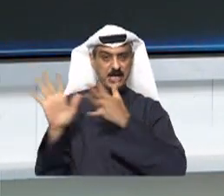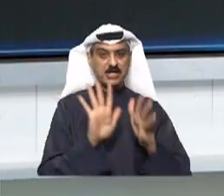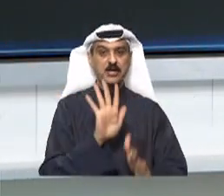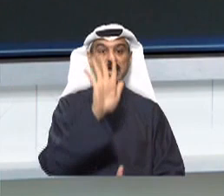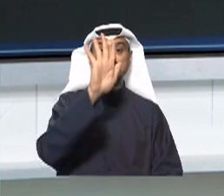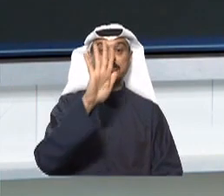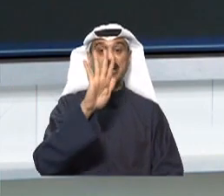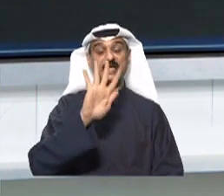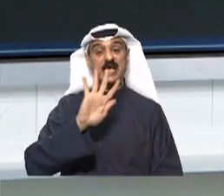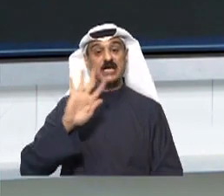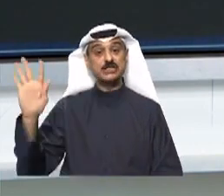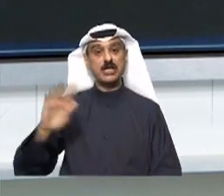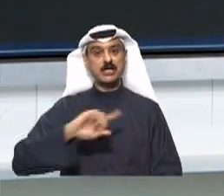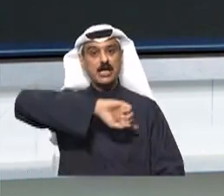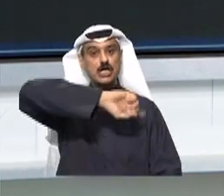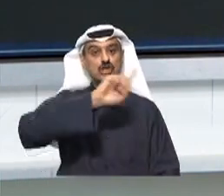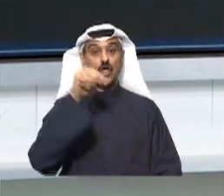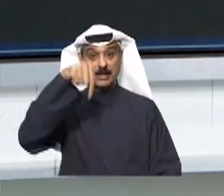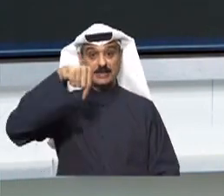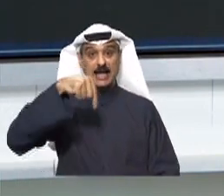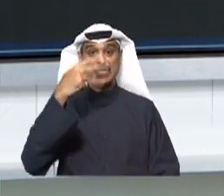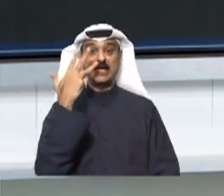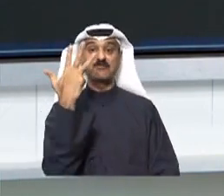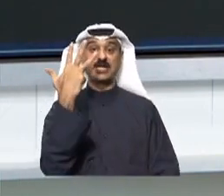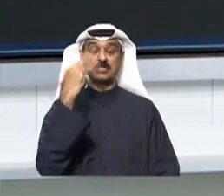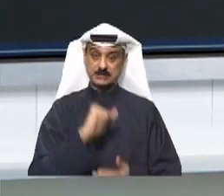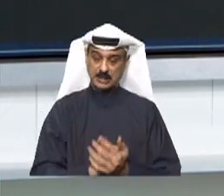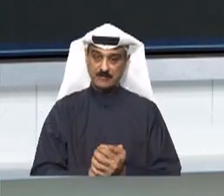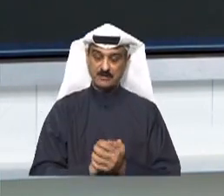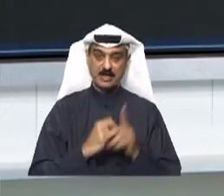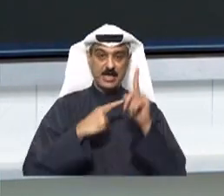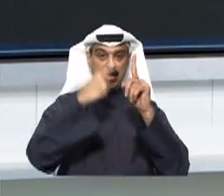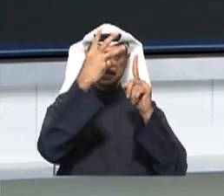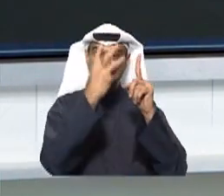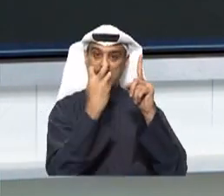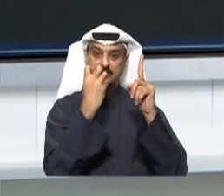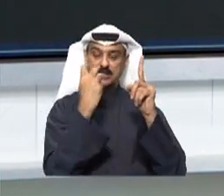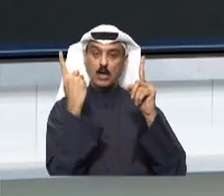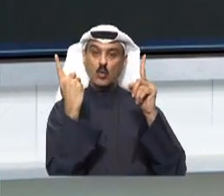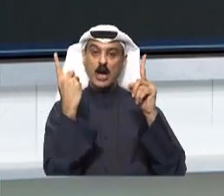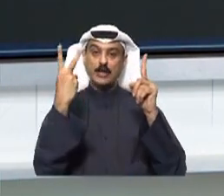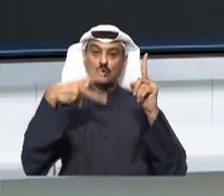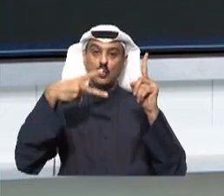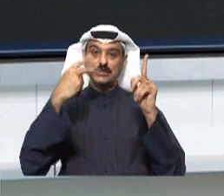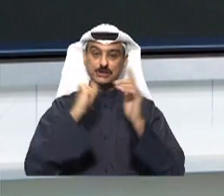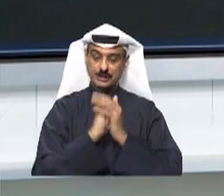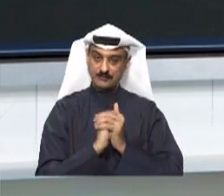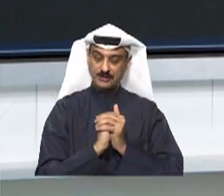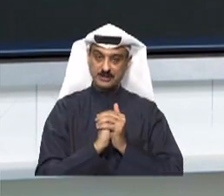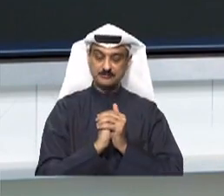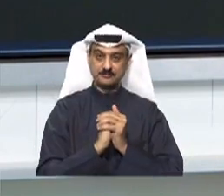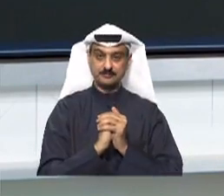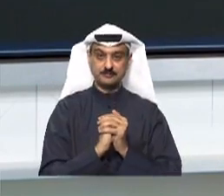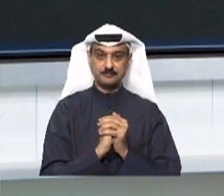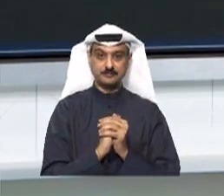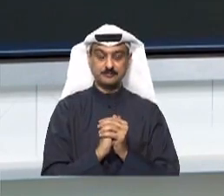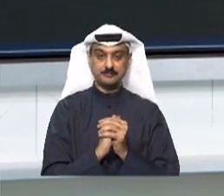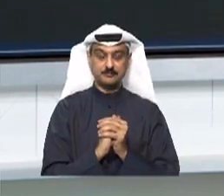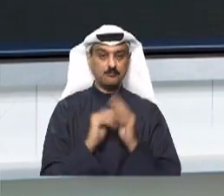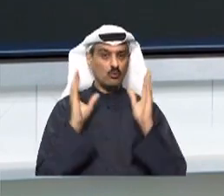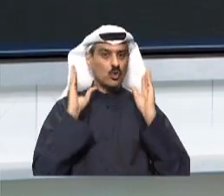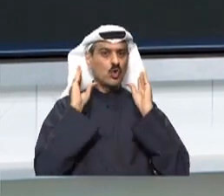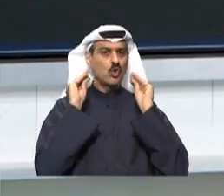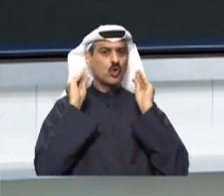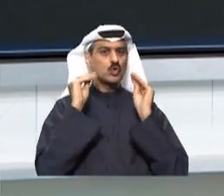الحالية 9 كيلومتر في الساعة. أما بالنسبة لدرجة الحرارة فهي 21 درجة مئوية، الرطوبة